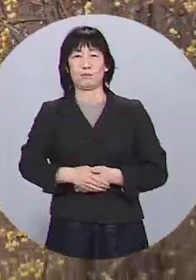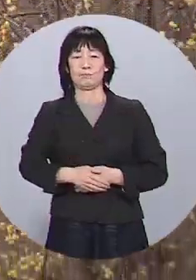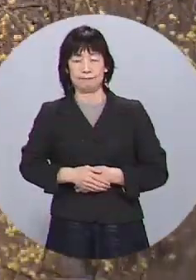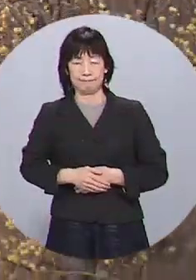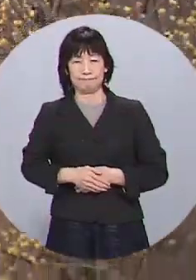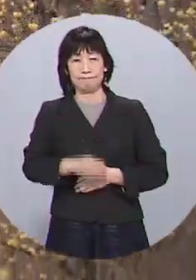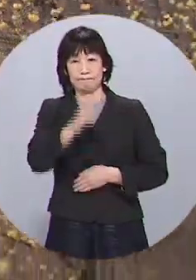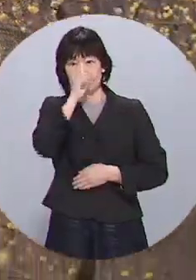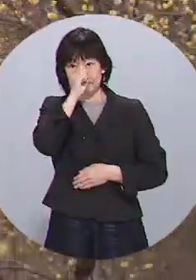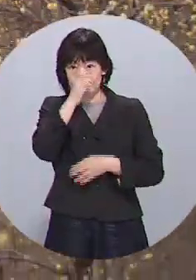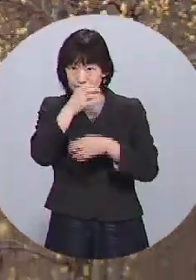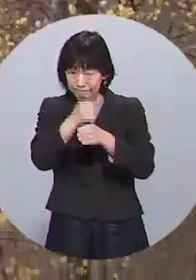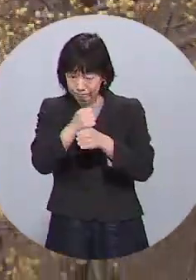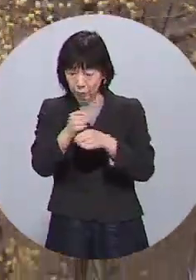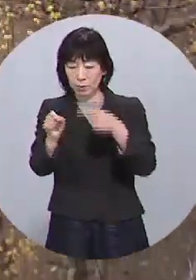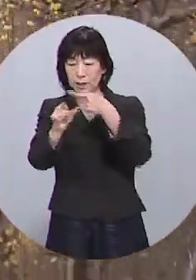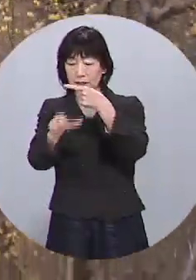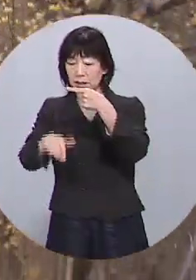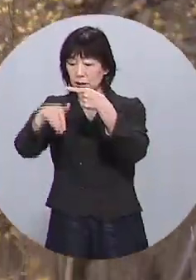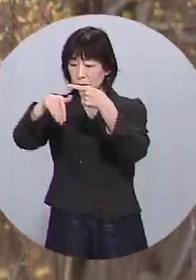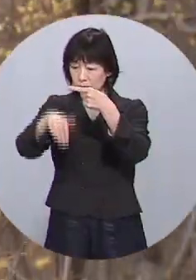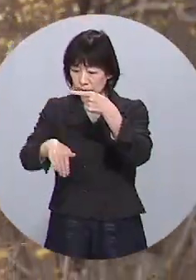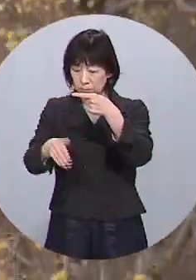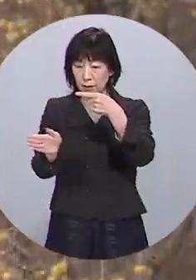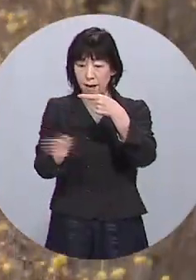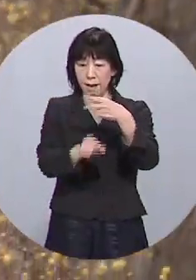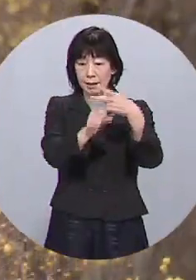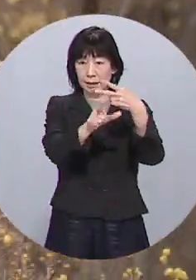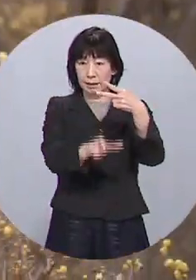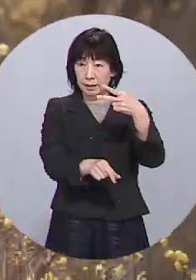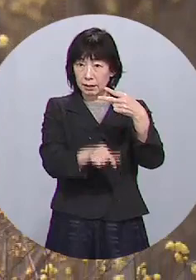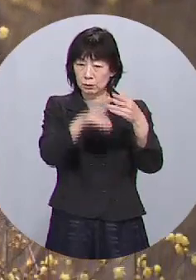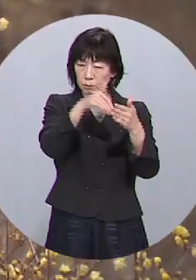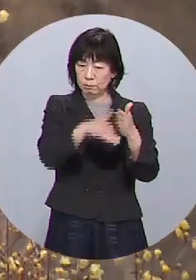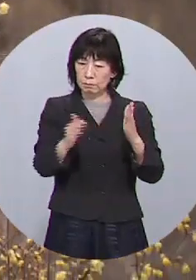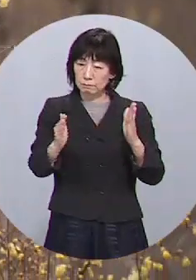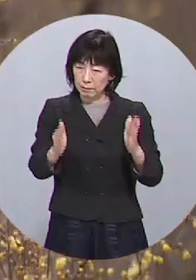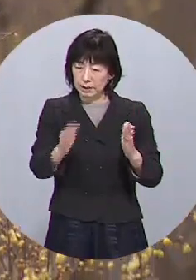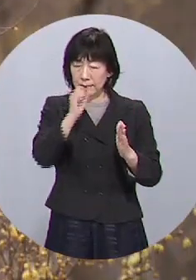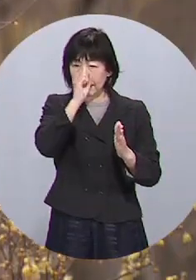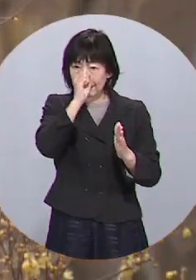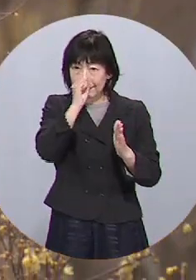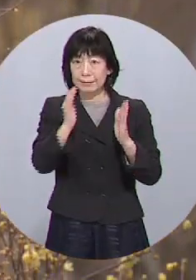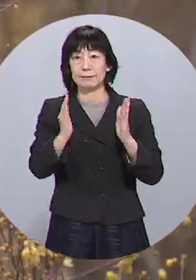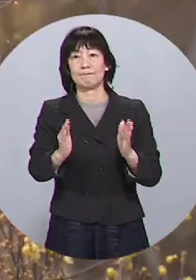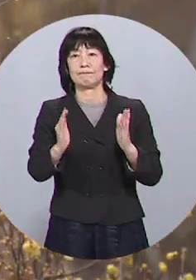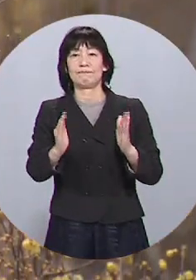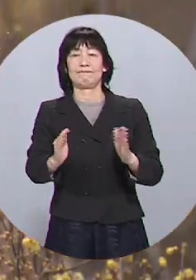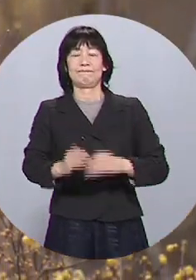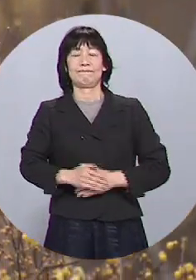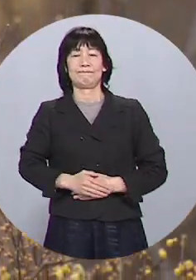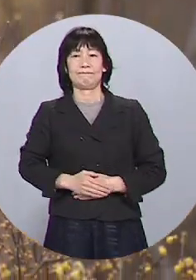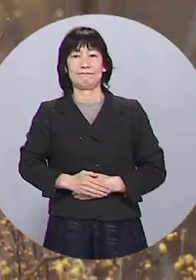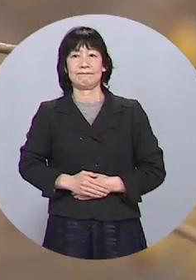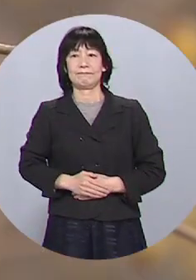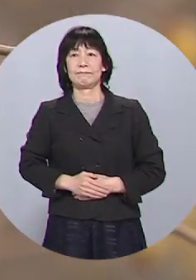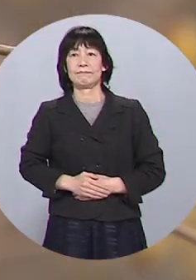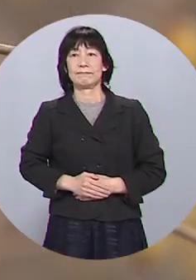見ごろは今月下旬に迎え、来月下旬まで楽しむことができるそうです。